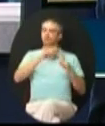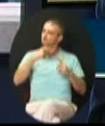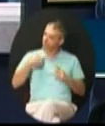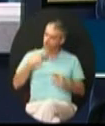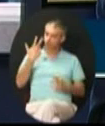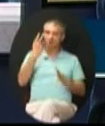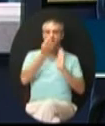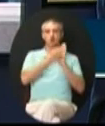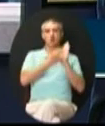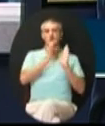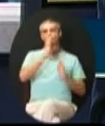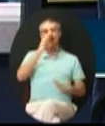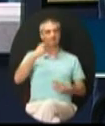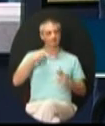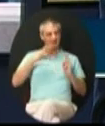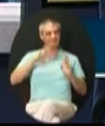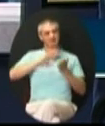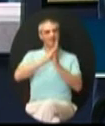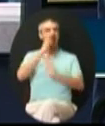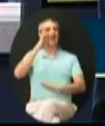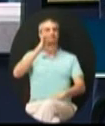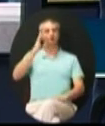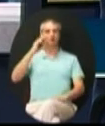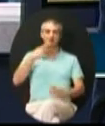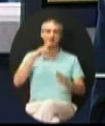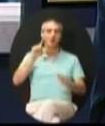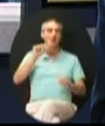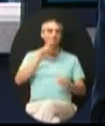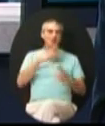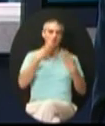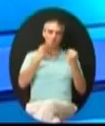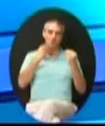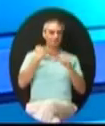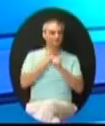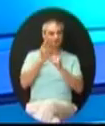שלושה כוכבים, נקווה שזה יהיה חמישה כוכבים. ליאור ויינטראוב, תודה רבה לך שעשית לנו קצת סדר בראש.